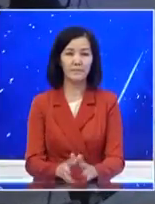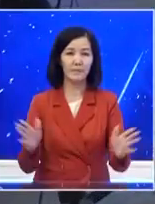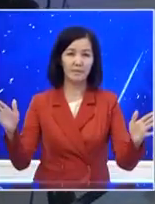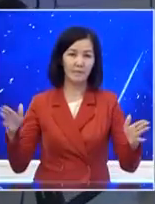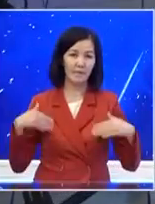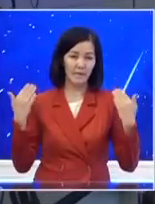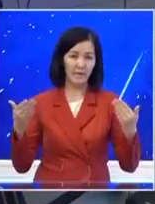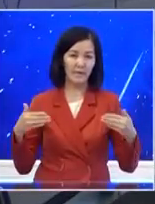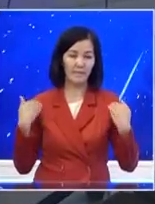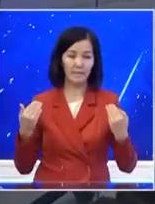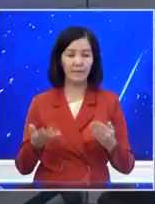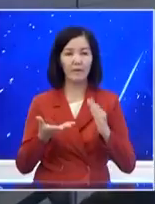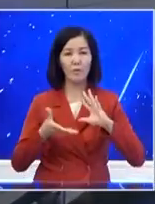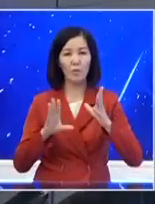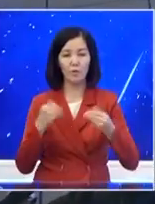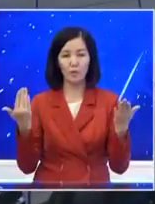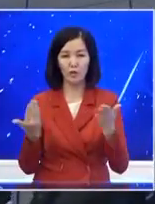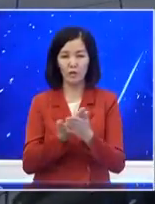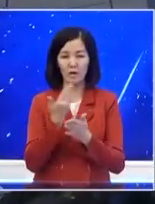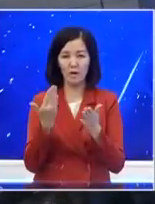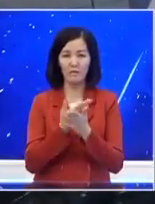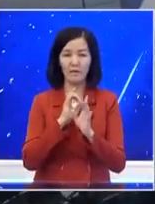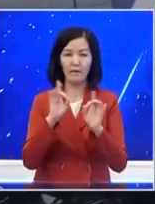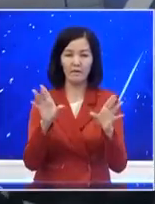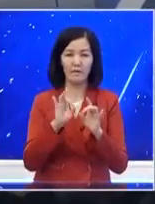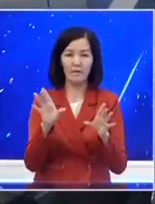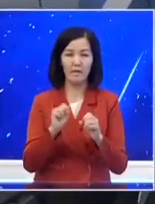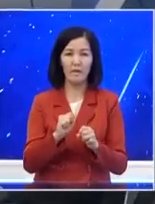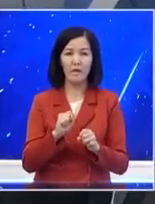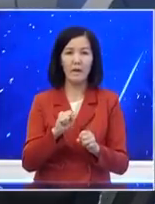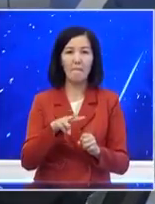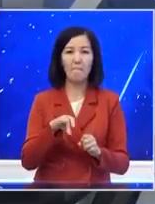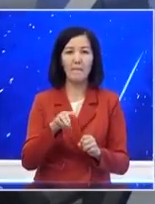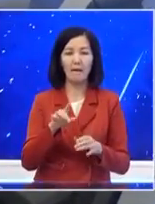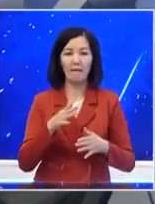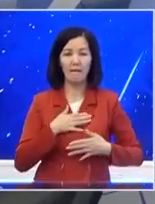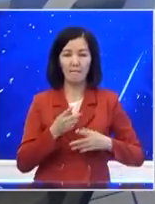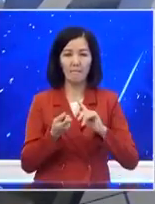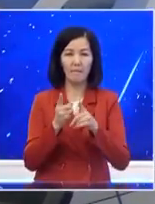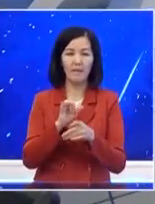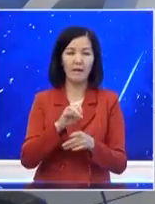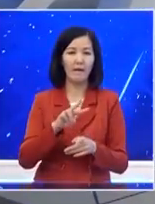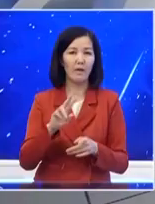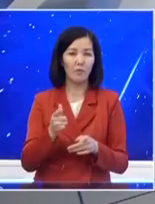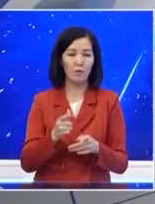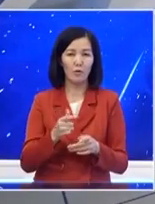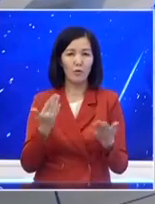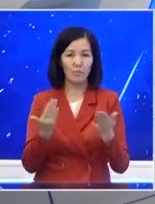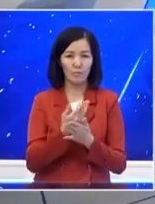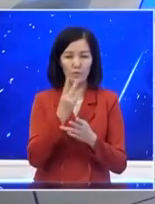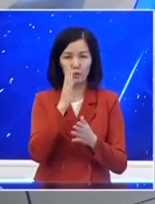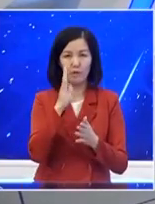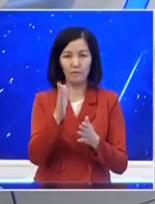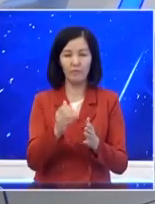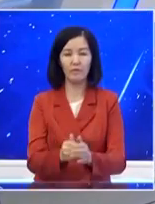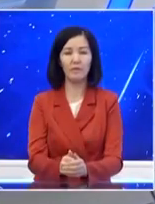Ассаламу алейкум, қымбатты көрермен, Жетісу арнасының тікелей эфирінде жаңалықтар, студияда Марлен Айдарханұлы, сурда аудармада Айгүл Жұмашқызы. Қымбатты